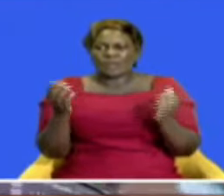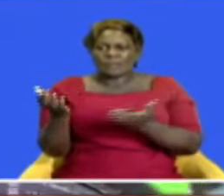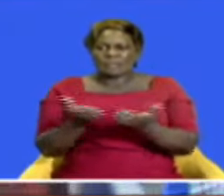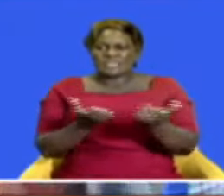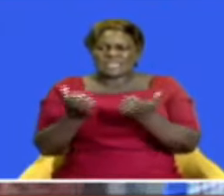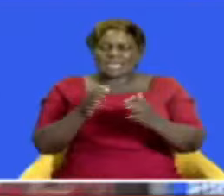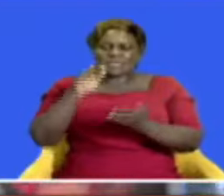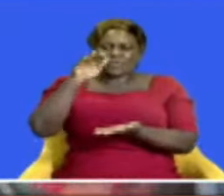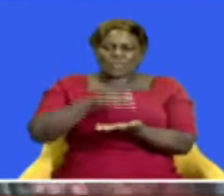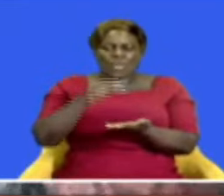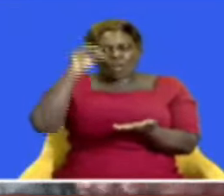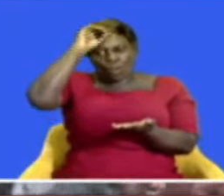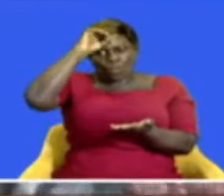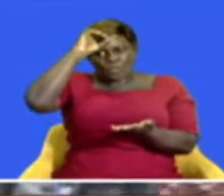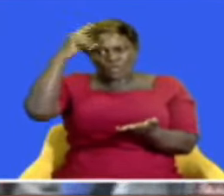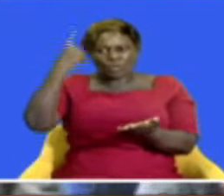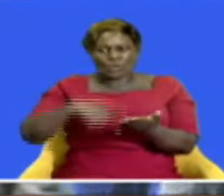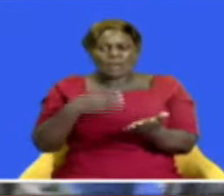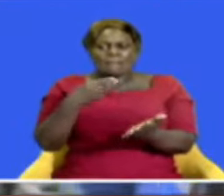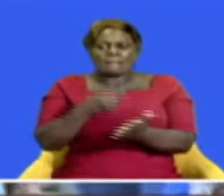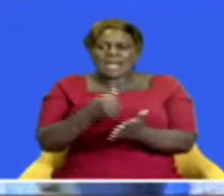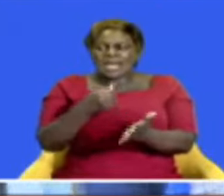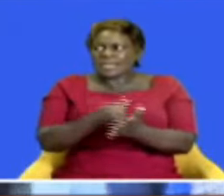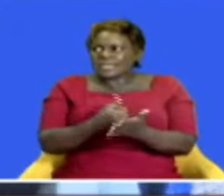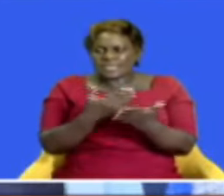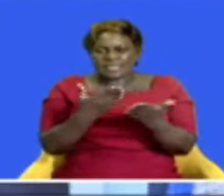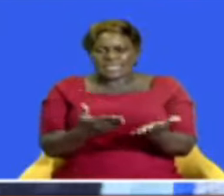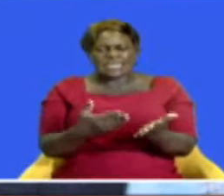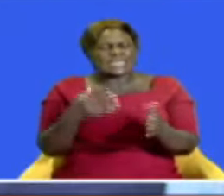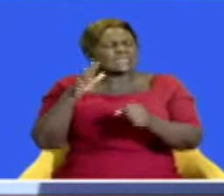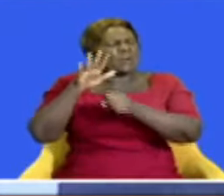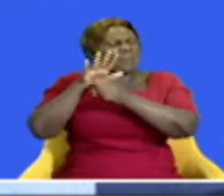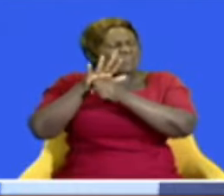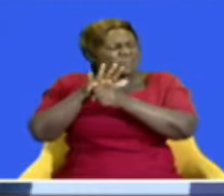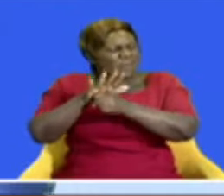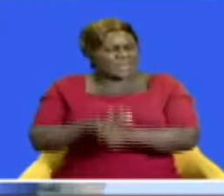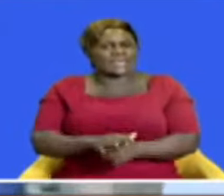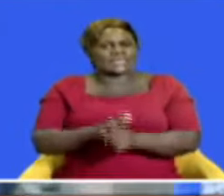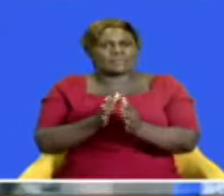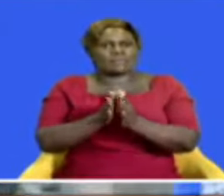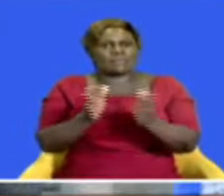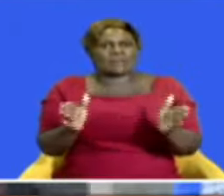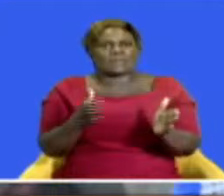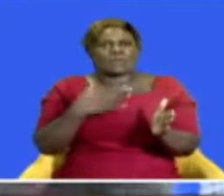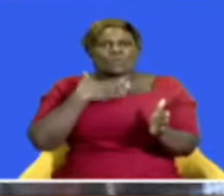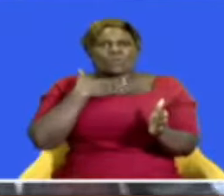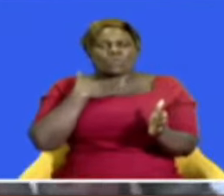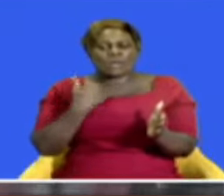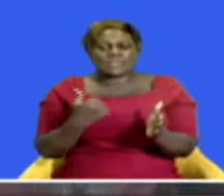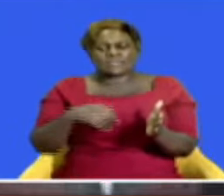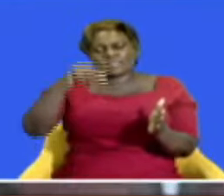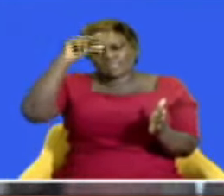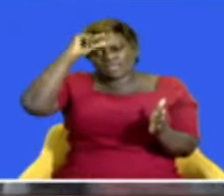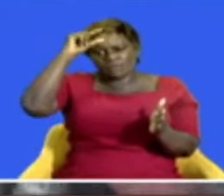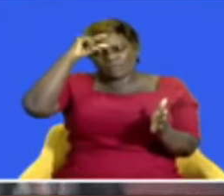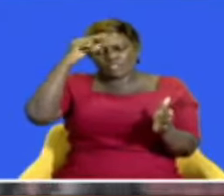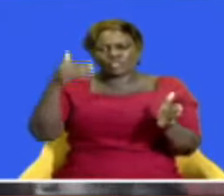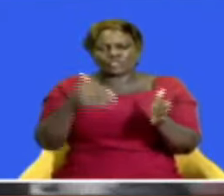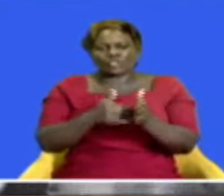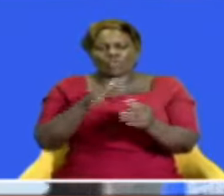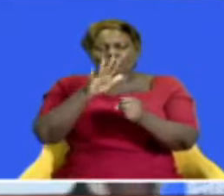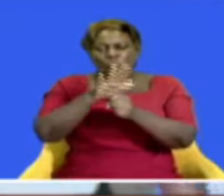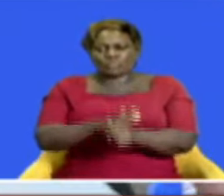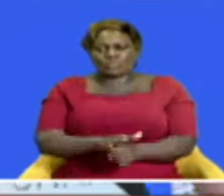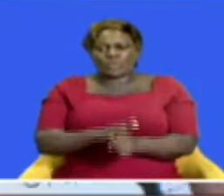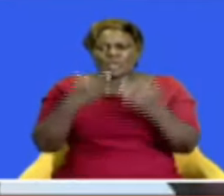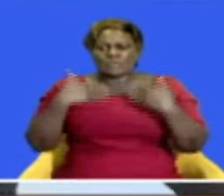kabisa. Maoni yangu ni hii pesa imekuwa tumefinywa sana sisi wananchi. Tungetaka serikali iache kufinya